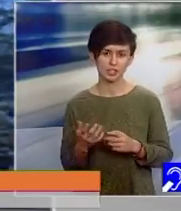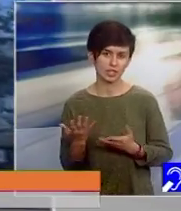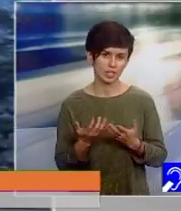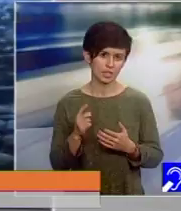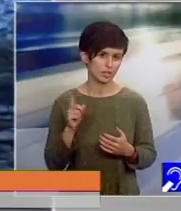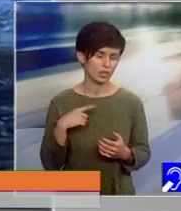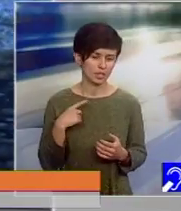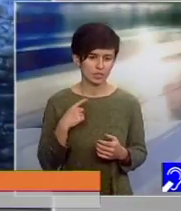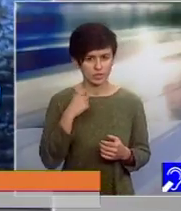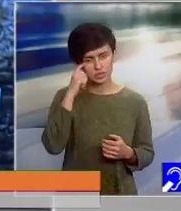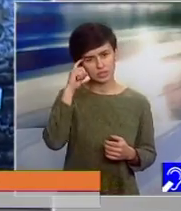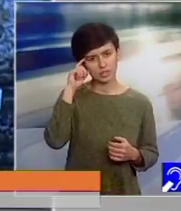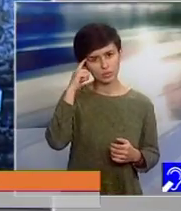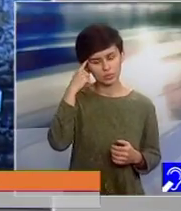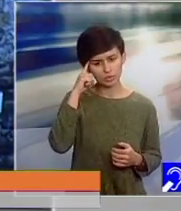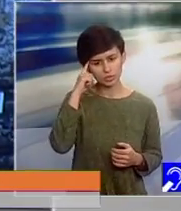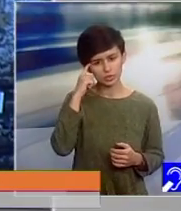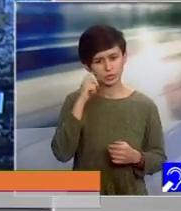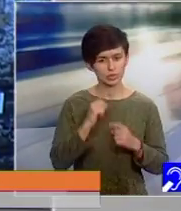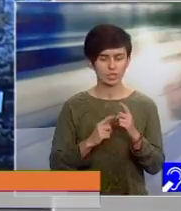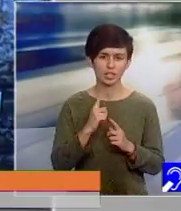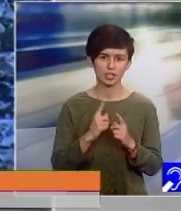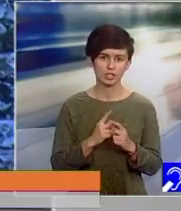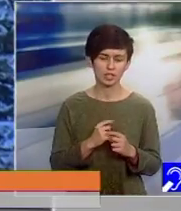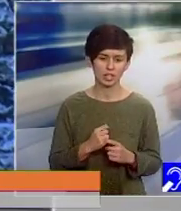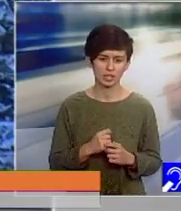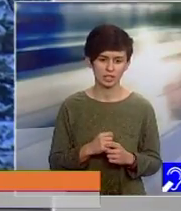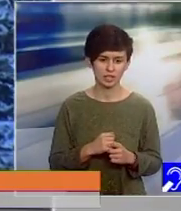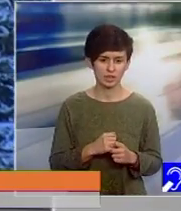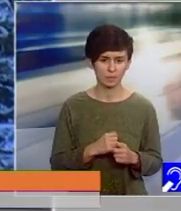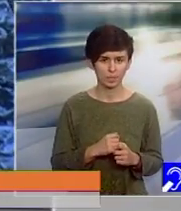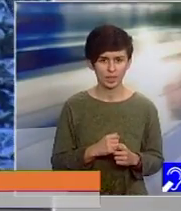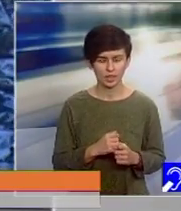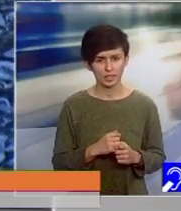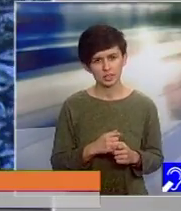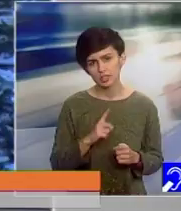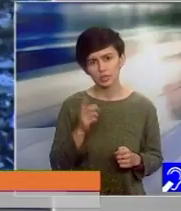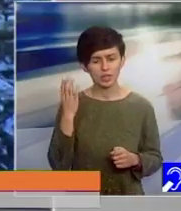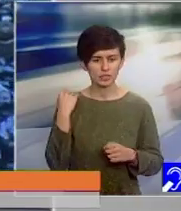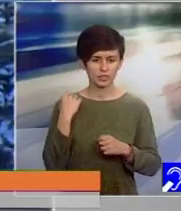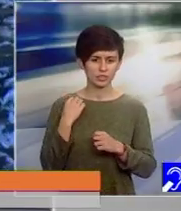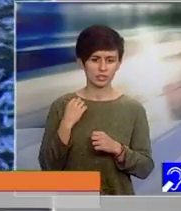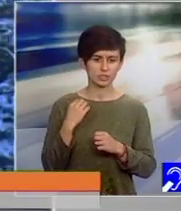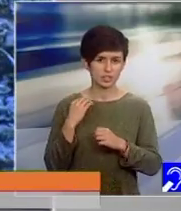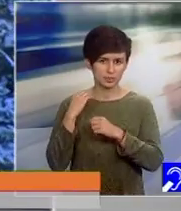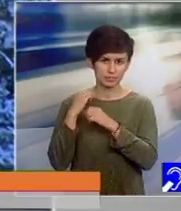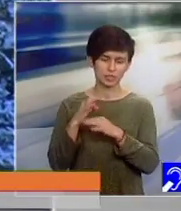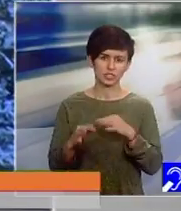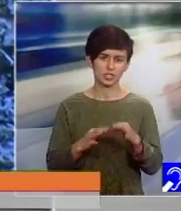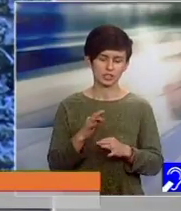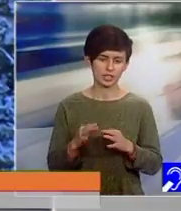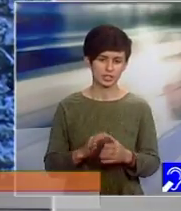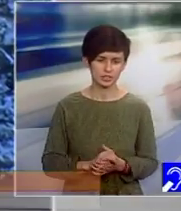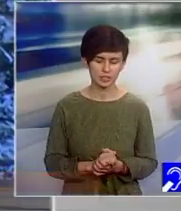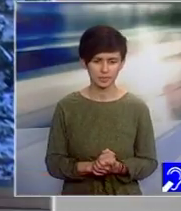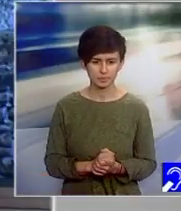fără a pune tablița pe el. Fără a fi pus în valoare și a se explica care e